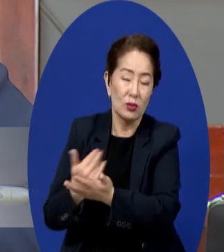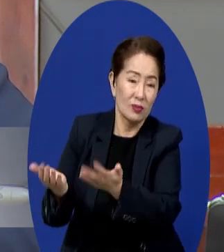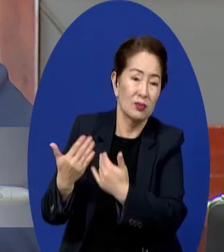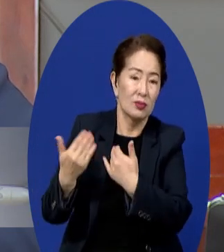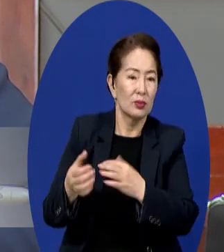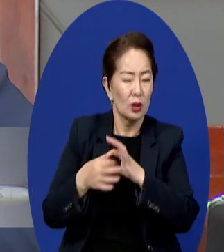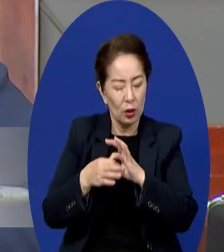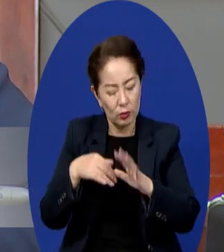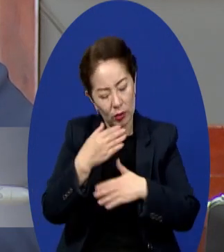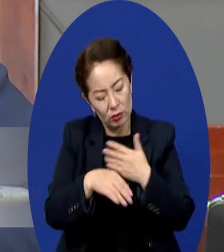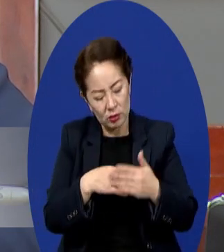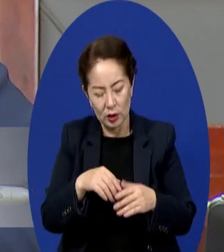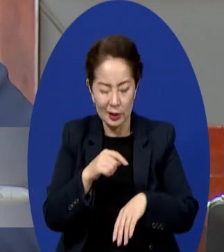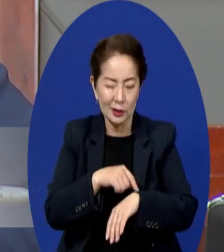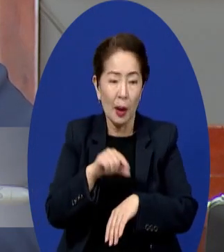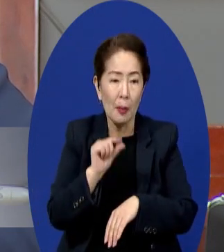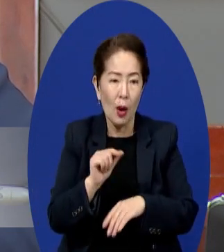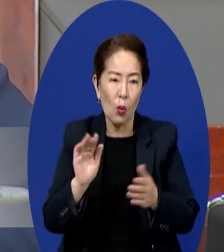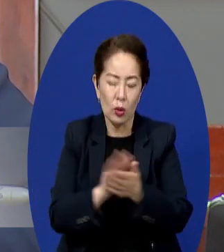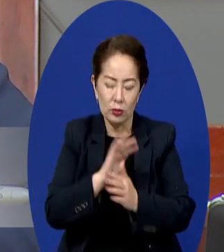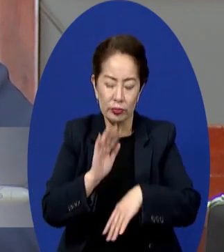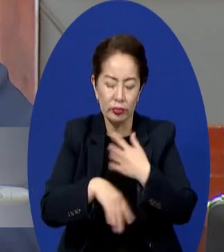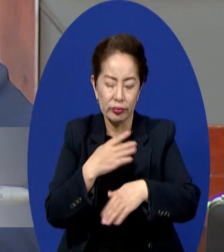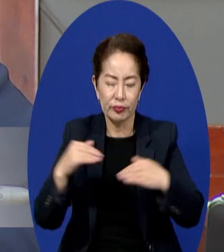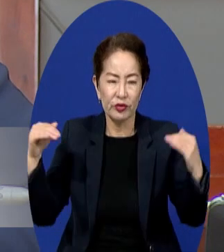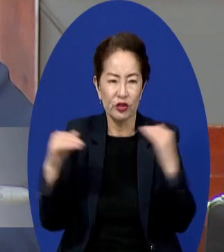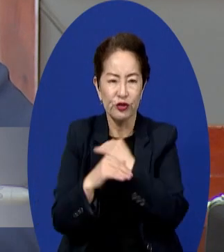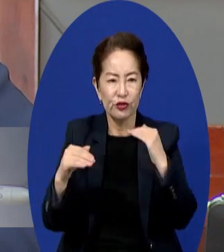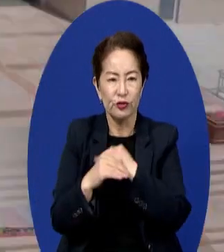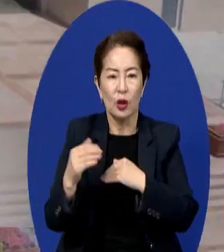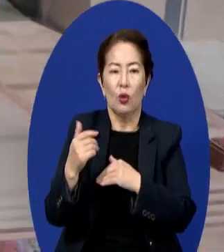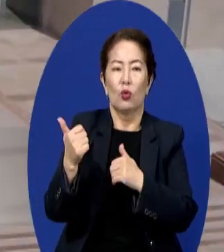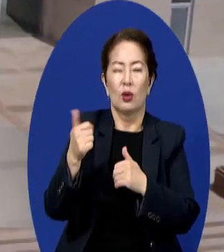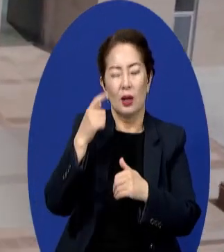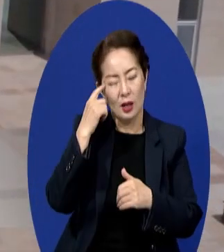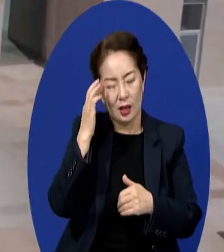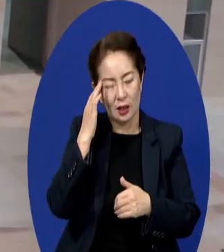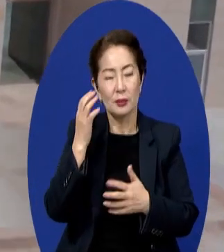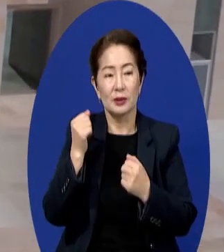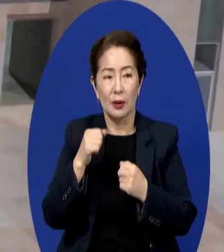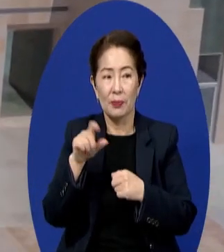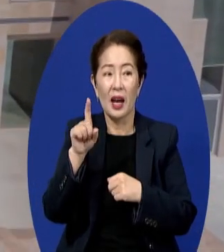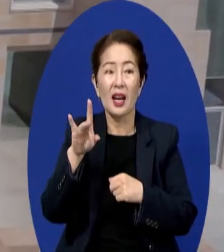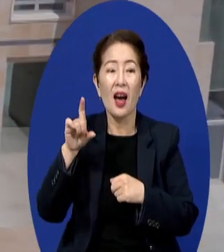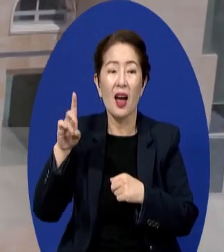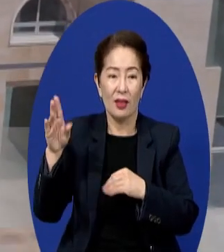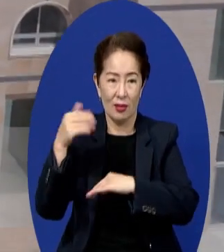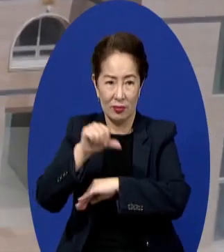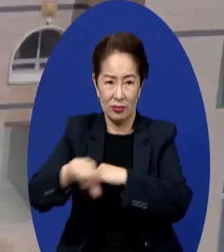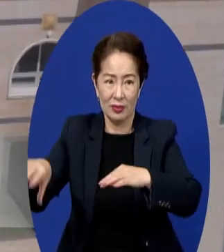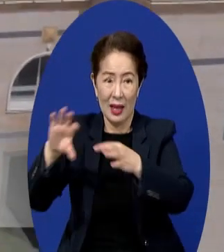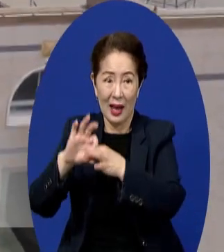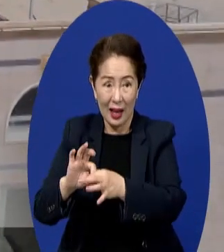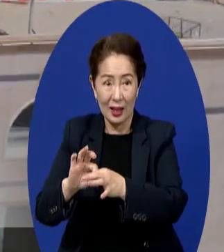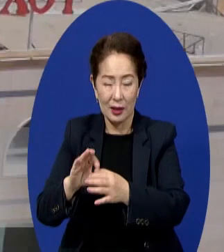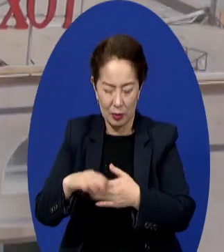зүйлүүдийг одоо аль болох богино хугацаанд хэвийн байдалд нь оруулах одоо бүхэл аргамжнуудыг авна. Ирээн бомбд хаалттай байгаа энэ үед эм тарианы